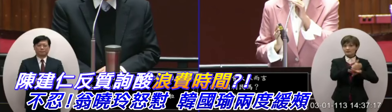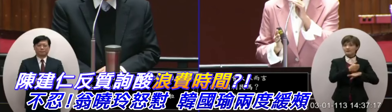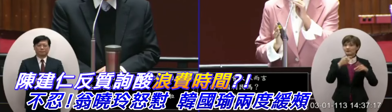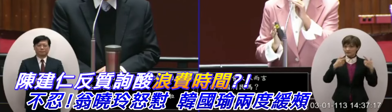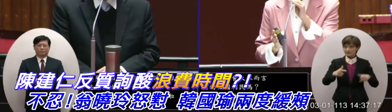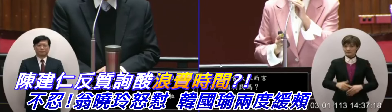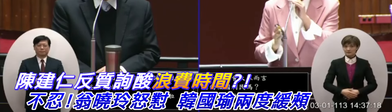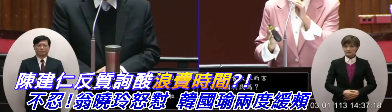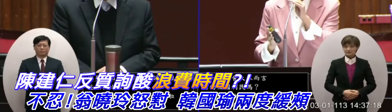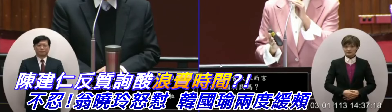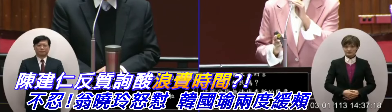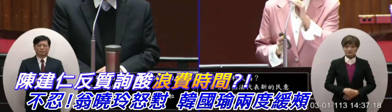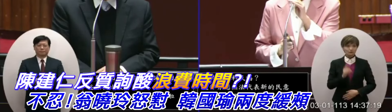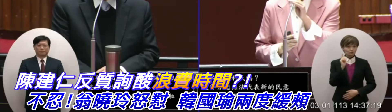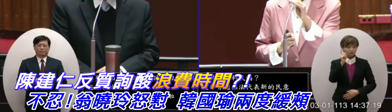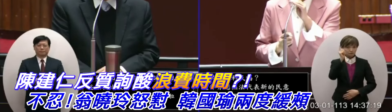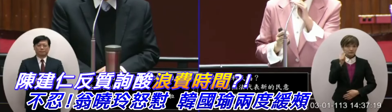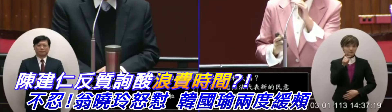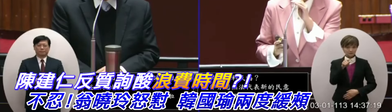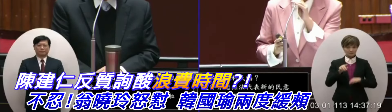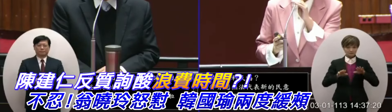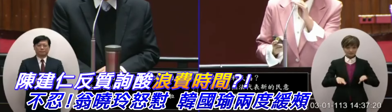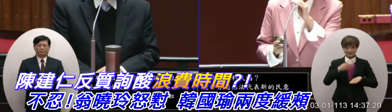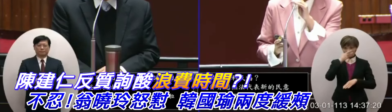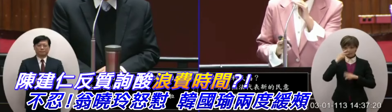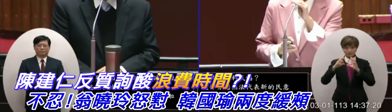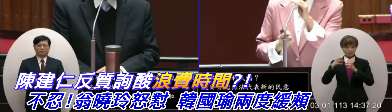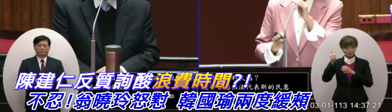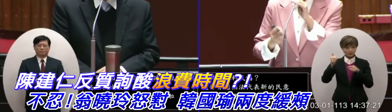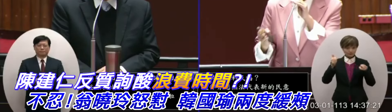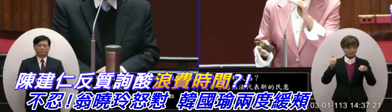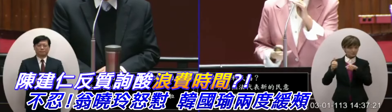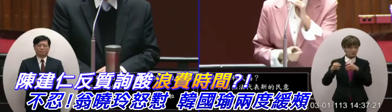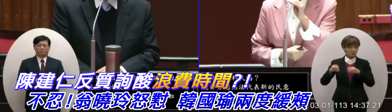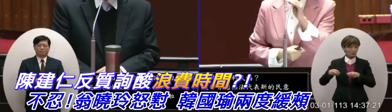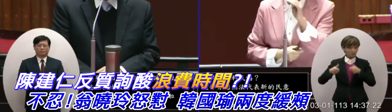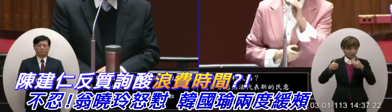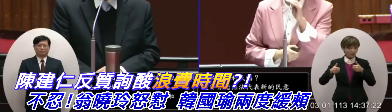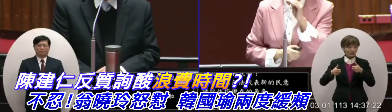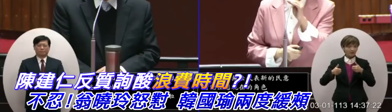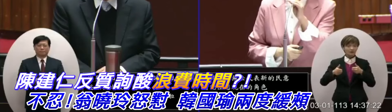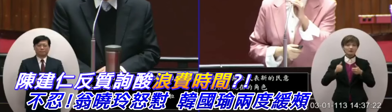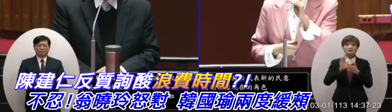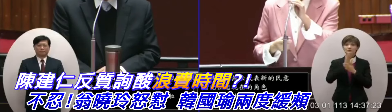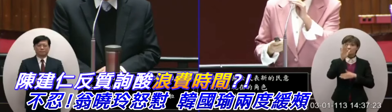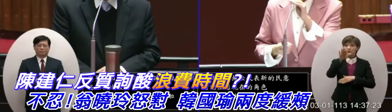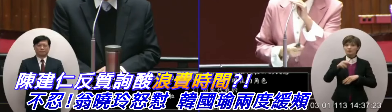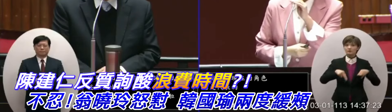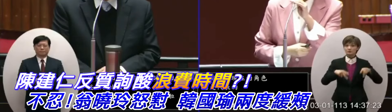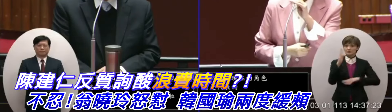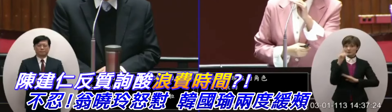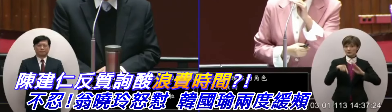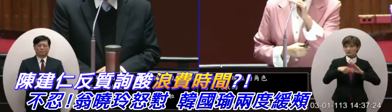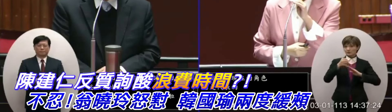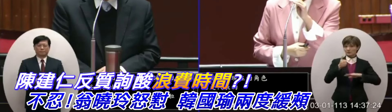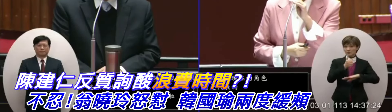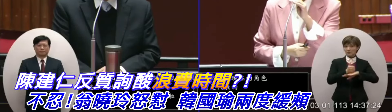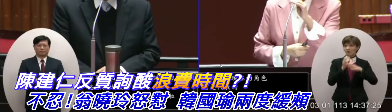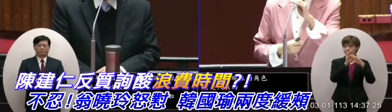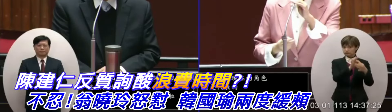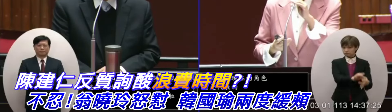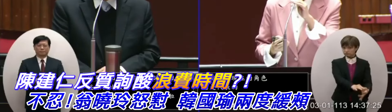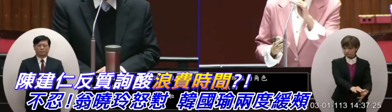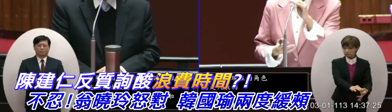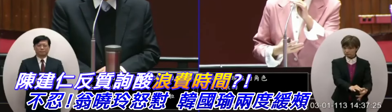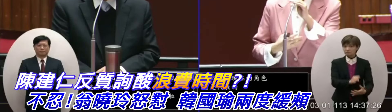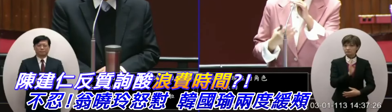非您今天已经跟赖总统取得了默契，您即将会是行政院的这个接下来的新院长。